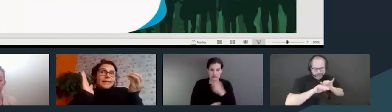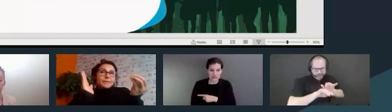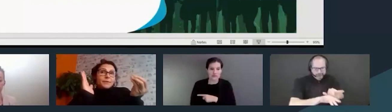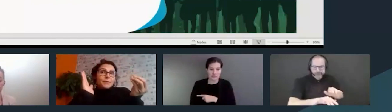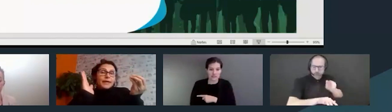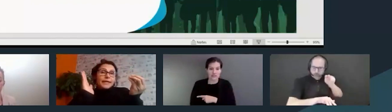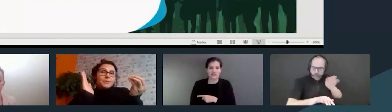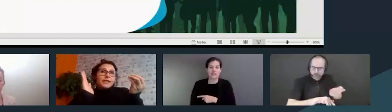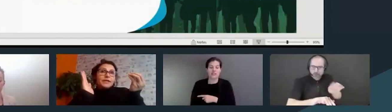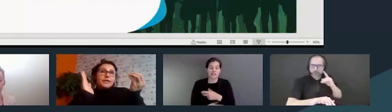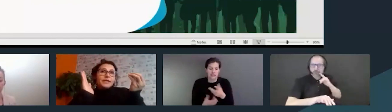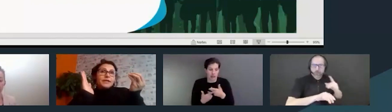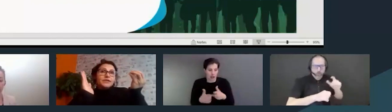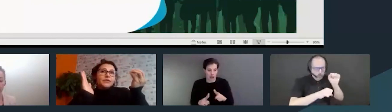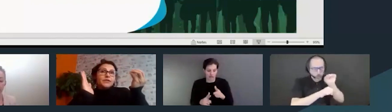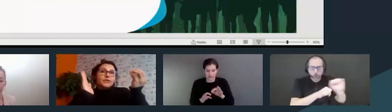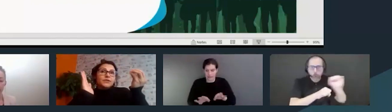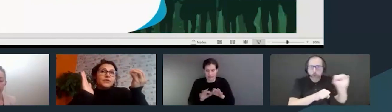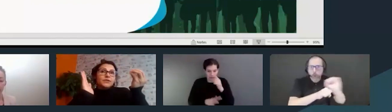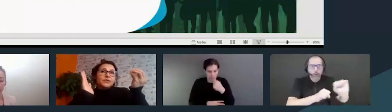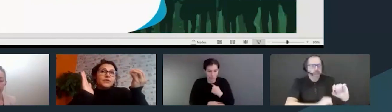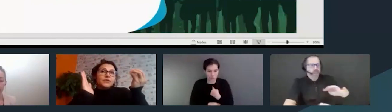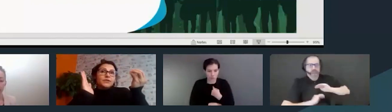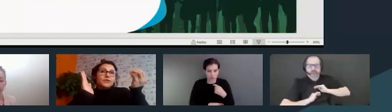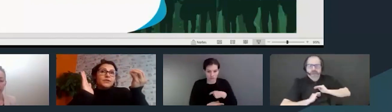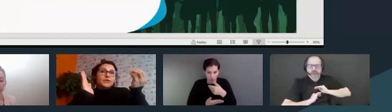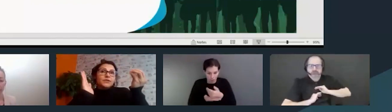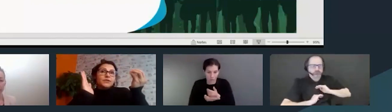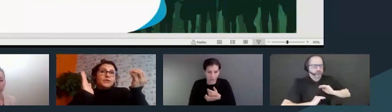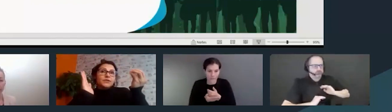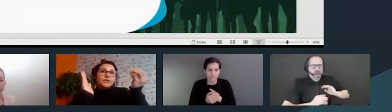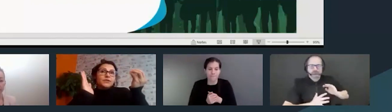Désolé, le inaudible à l'interprète.